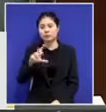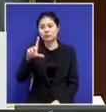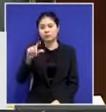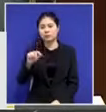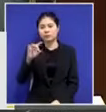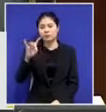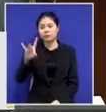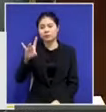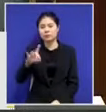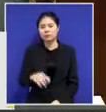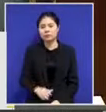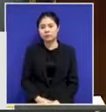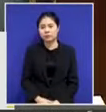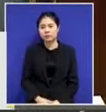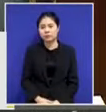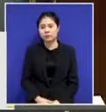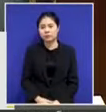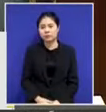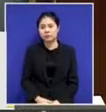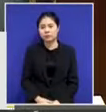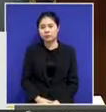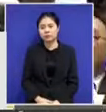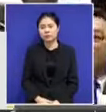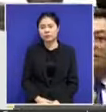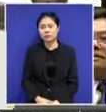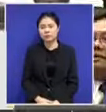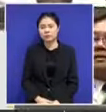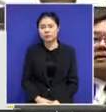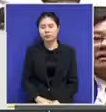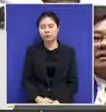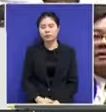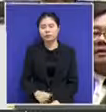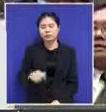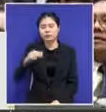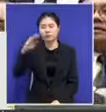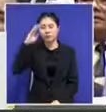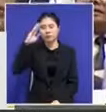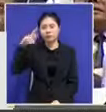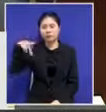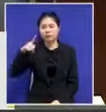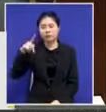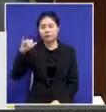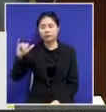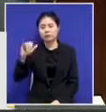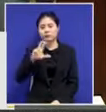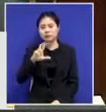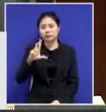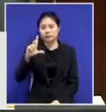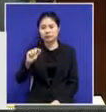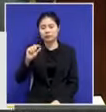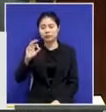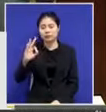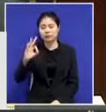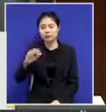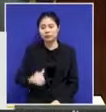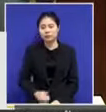328นายปัญญางานเลิศ พลเอกประยุทธ์จันทร์โอชาครับ 329นายปัญญา